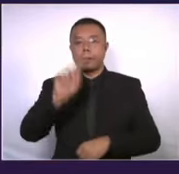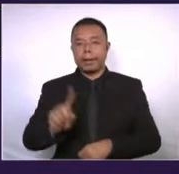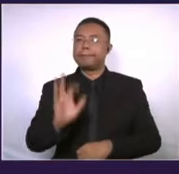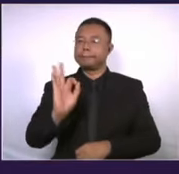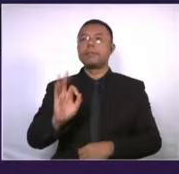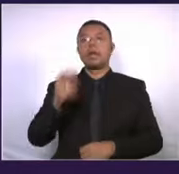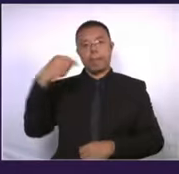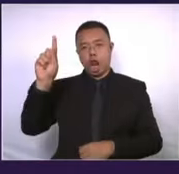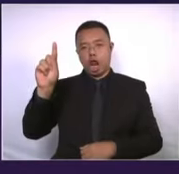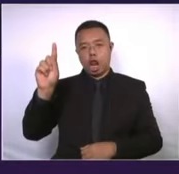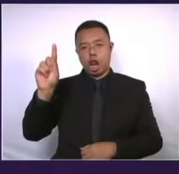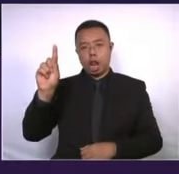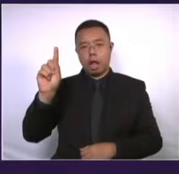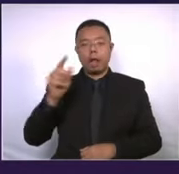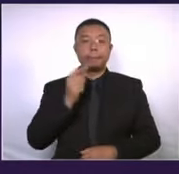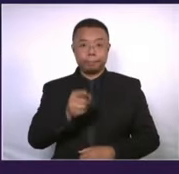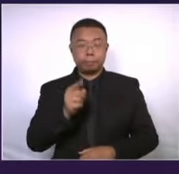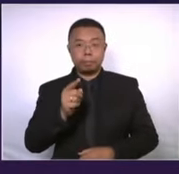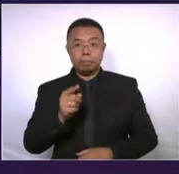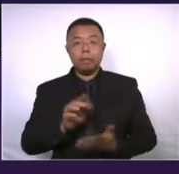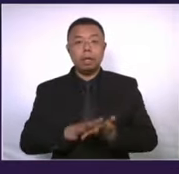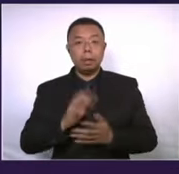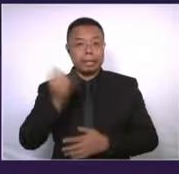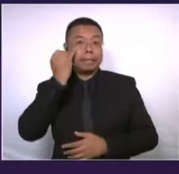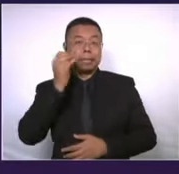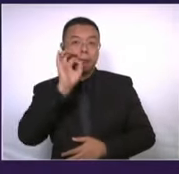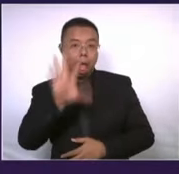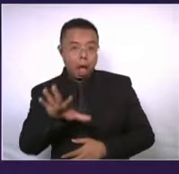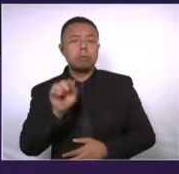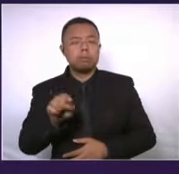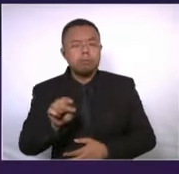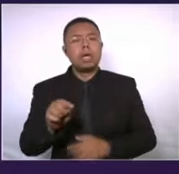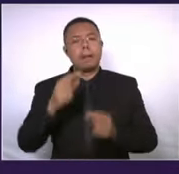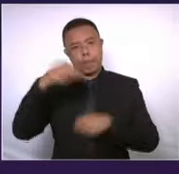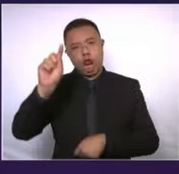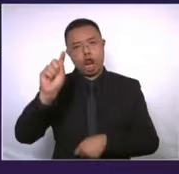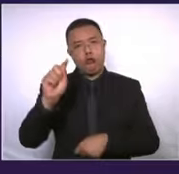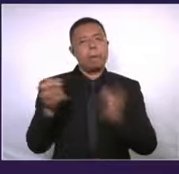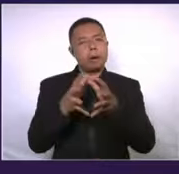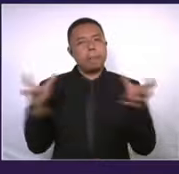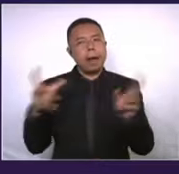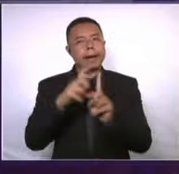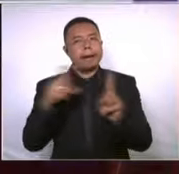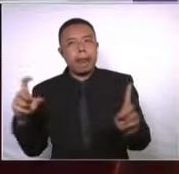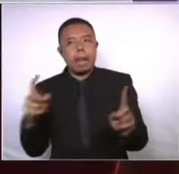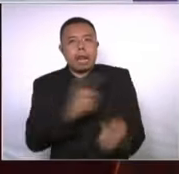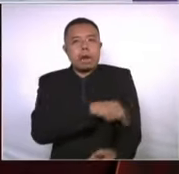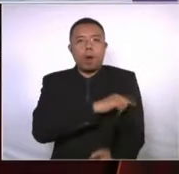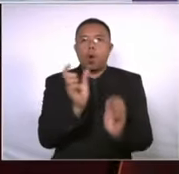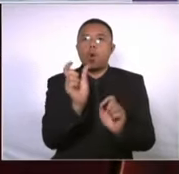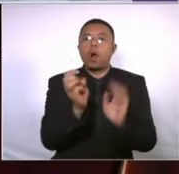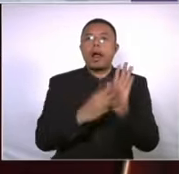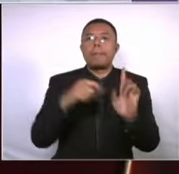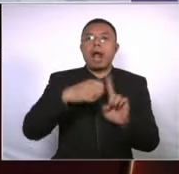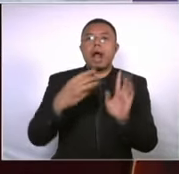benar sekali bahwa antara perkembangan teknologi GTL dengan kemampuan UMKM kita masih terjadi